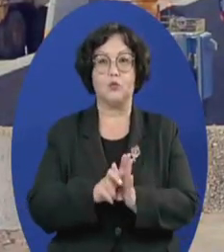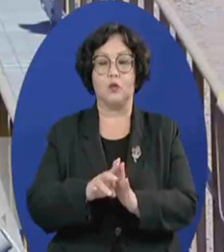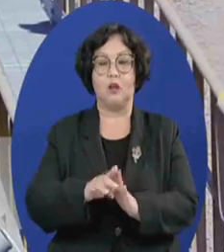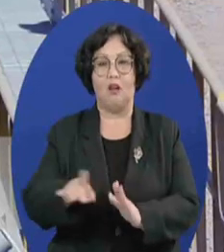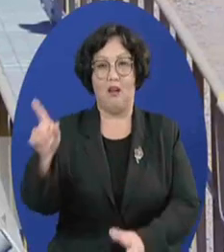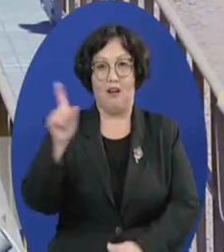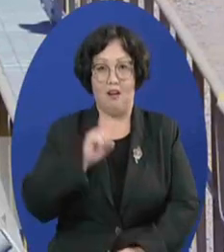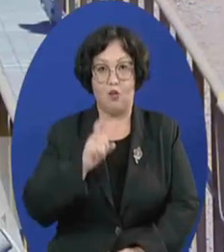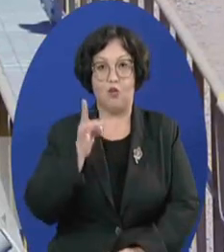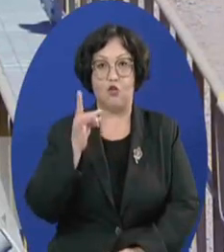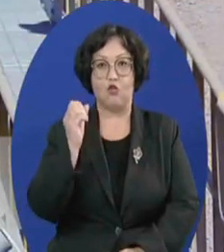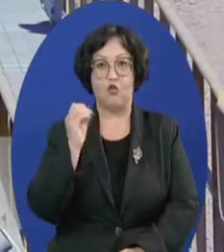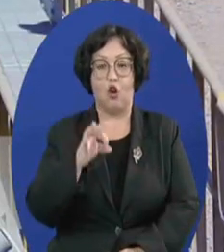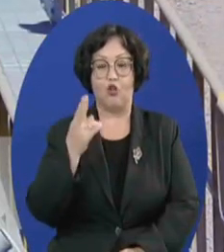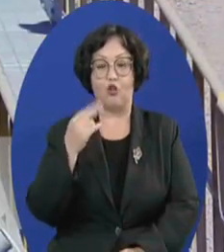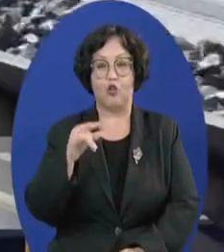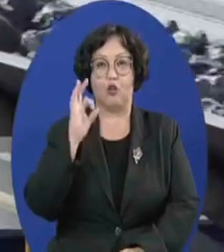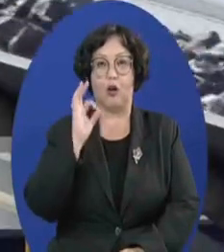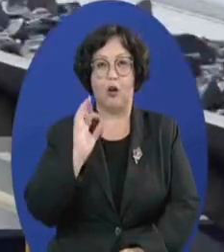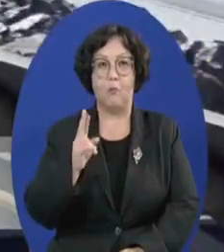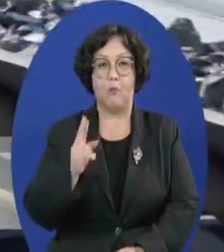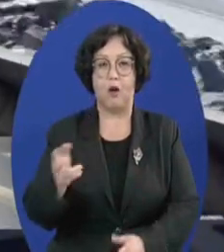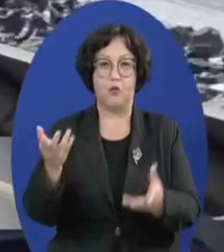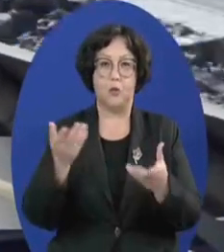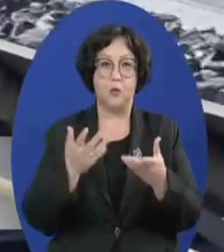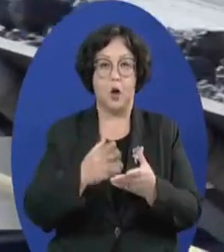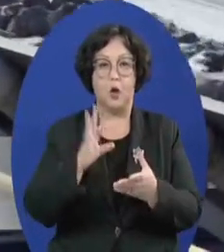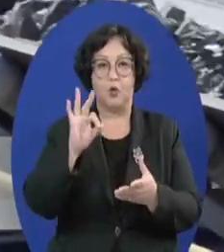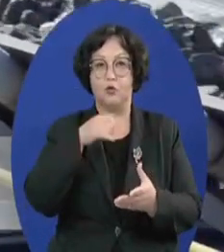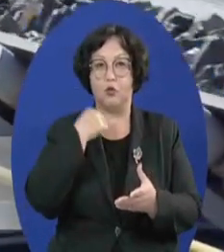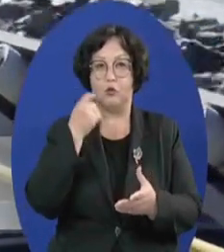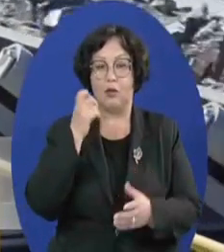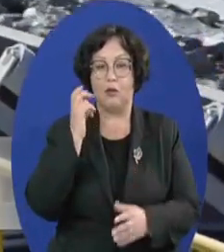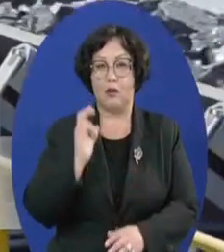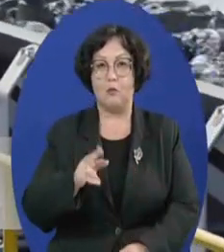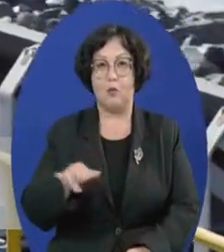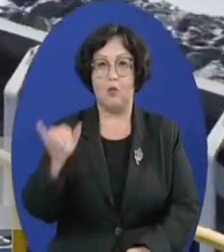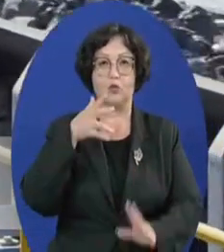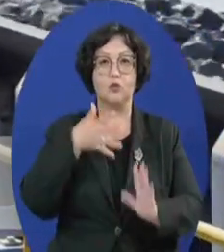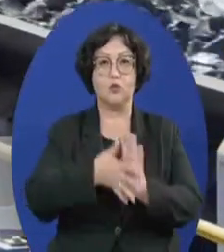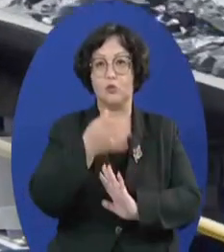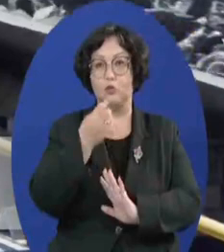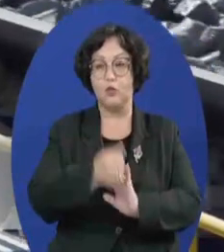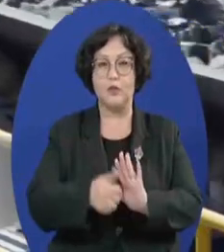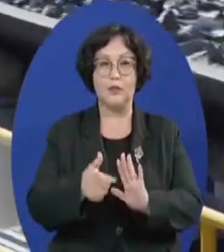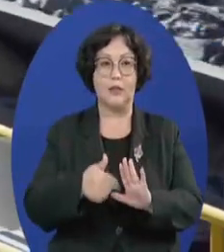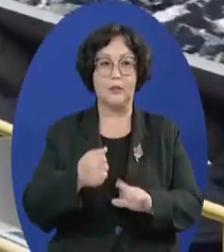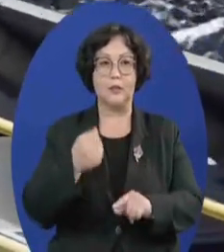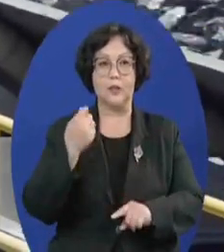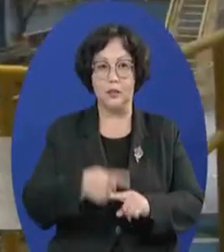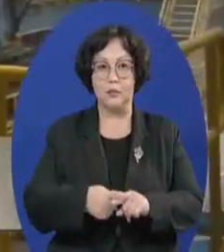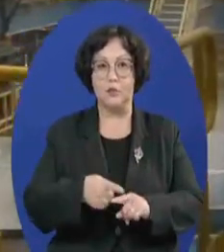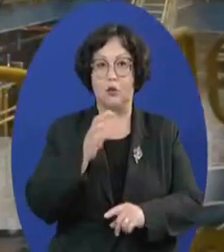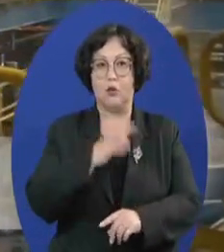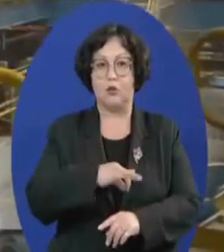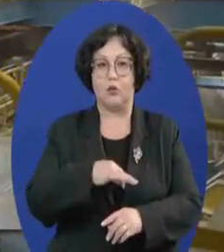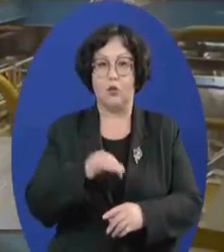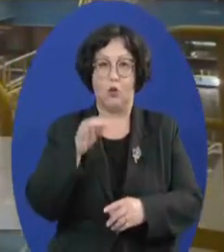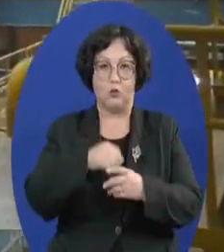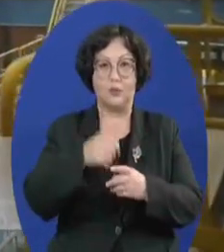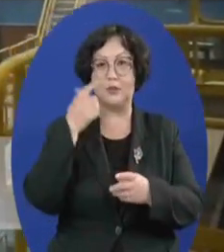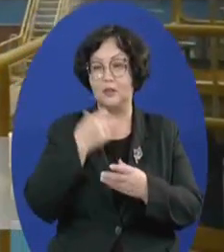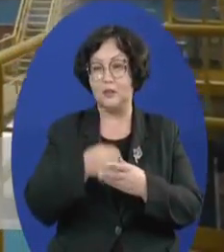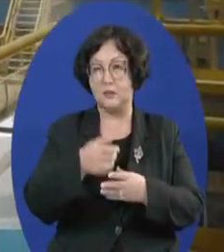гэсэн хариу Rio Tinto компанийн өгсөн байна. За оюут толгой компаниас улсын төсөвт татварын нэмэлт орлого төвлөрүүлэх